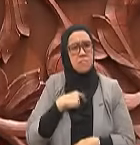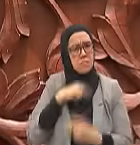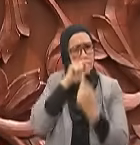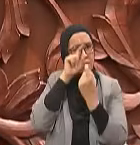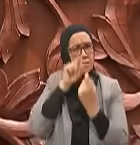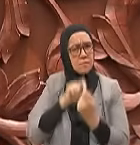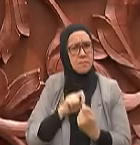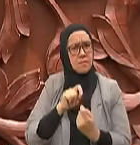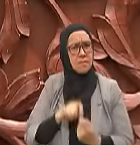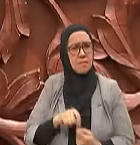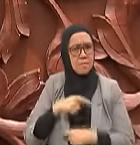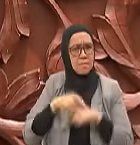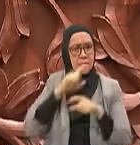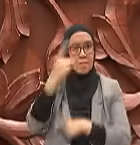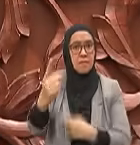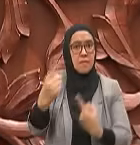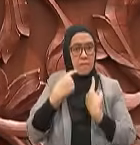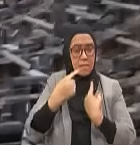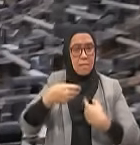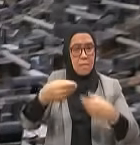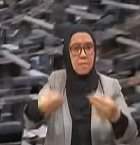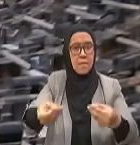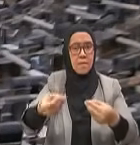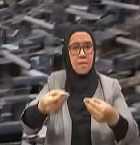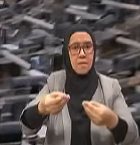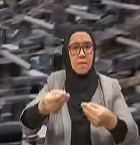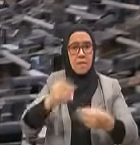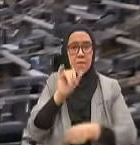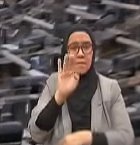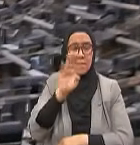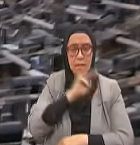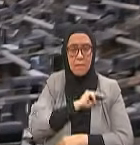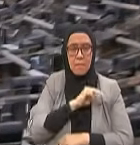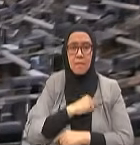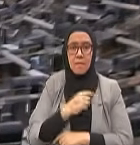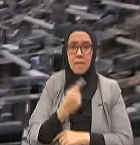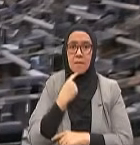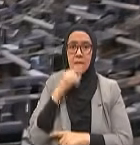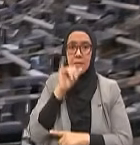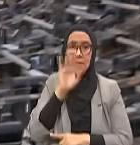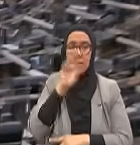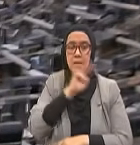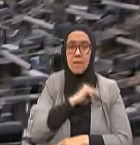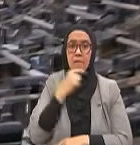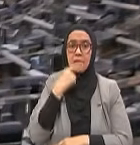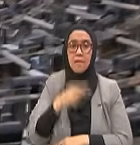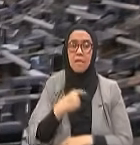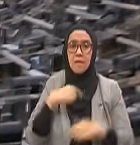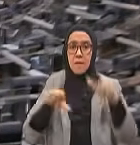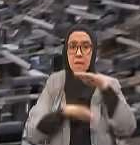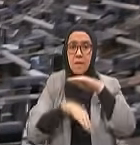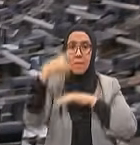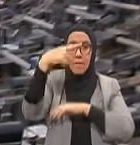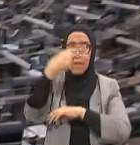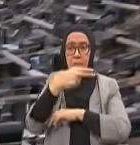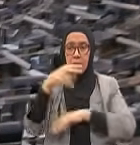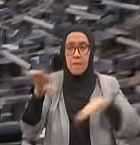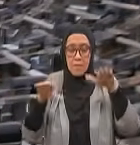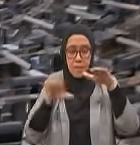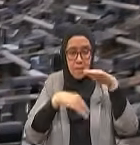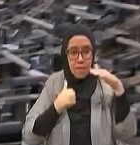menteri telah menegaskan bahwa dibawa pihak ada satu laporan khas yang dikeluarkan 17 Daripada 21sjkak telah